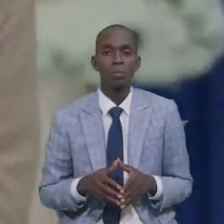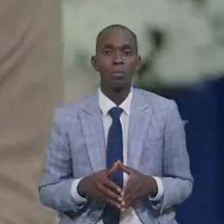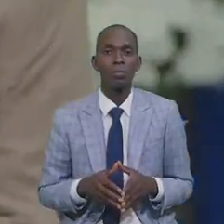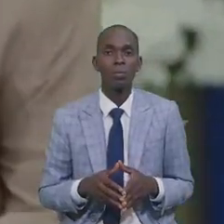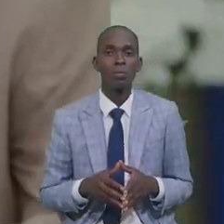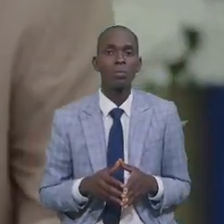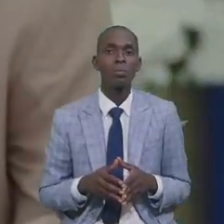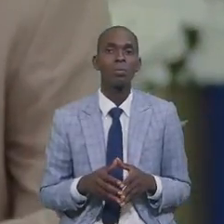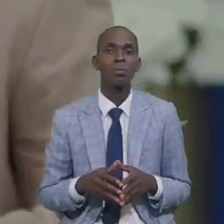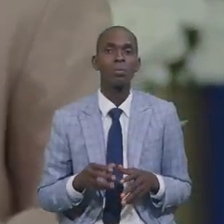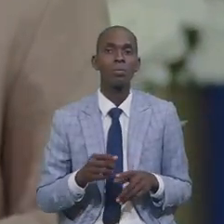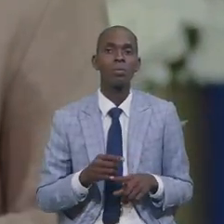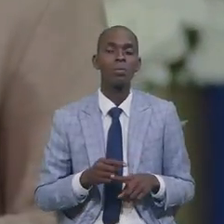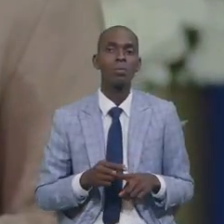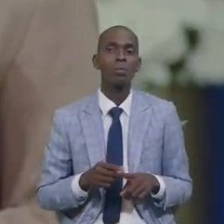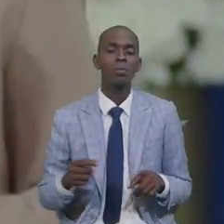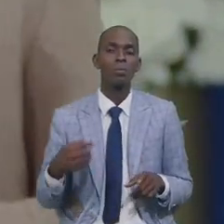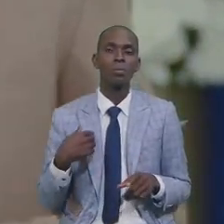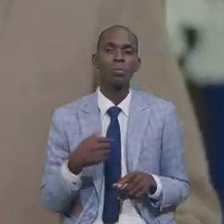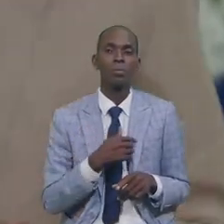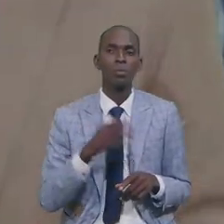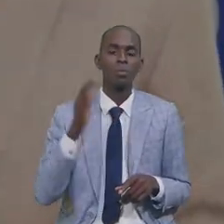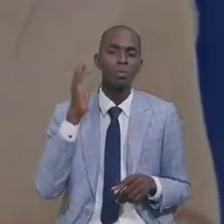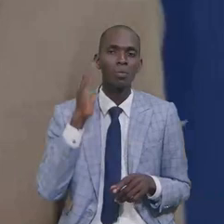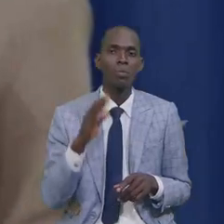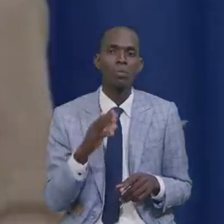nous faisons. Mais nous devons apprendre,